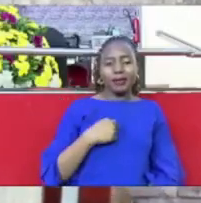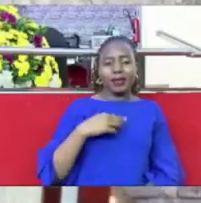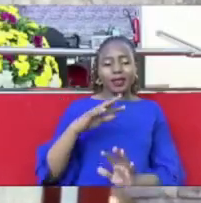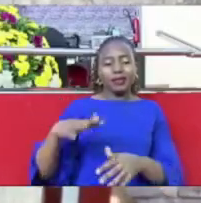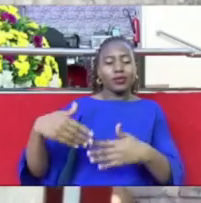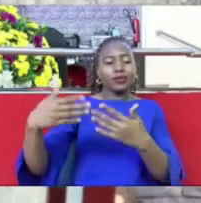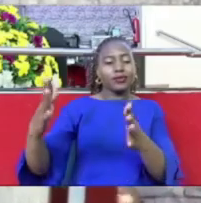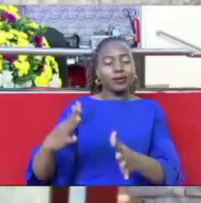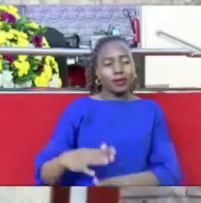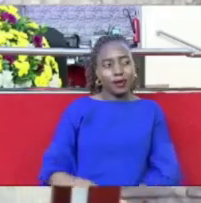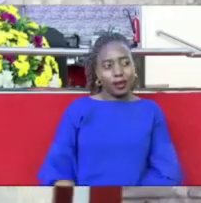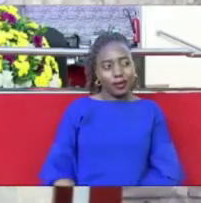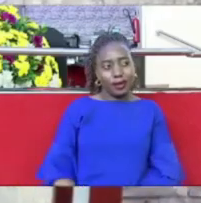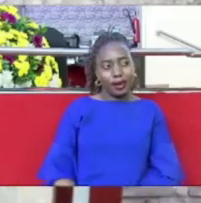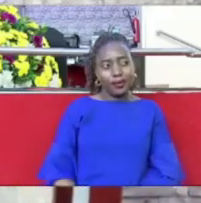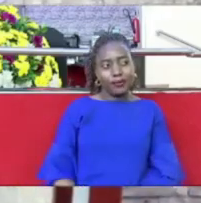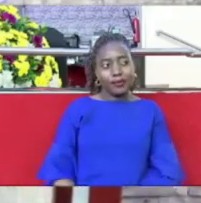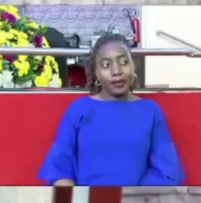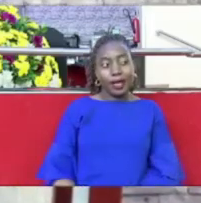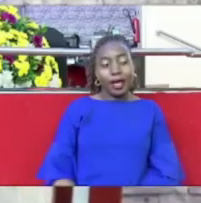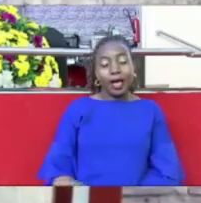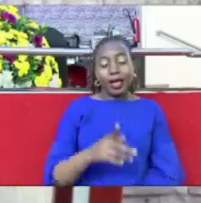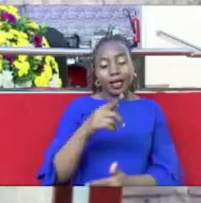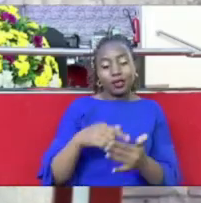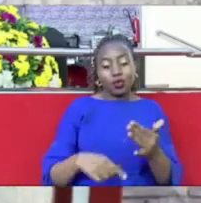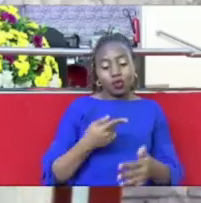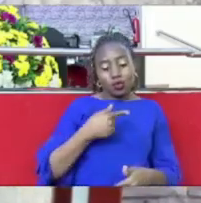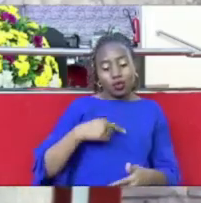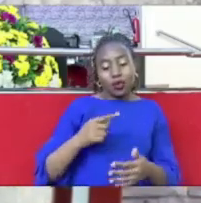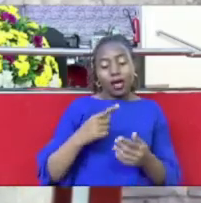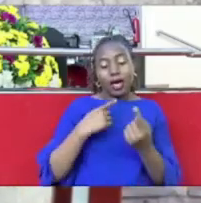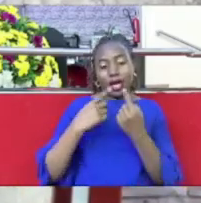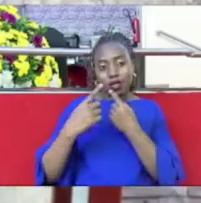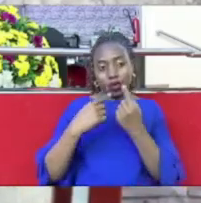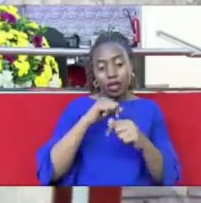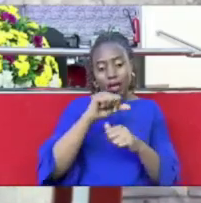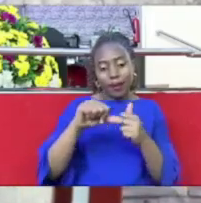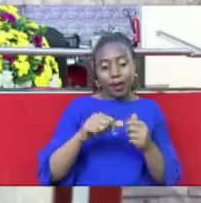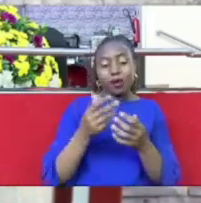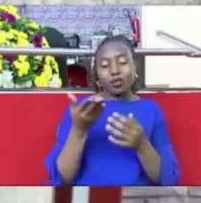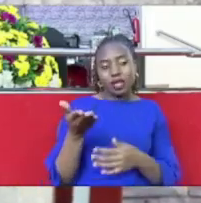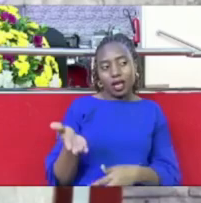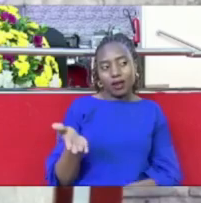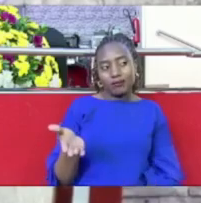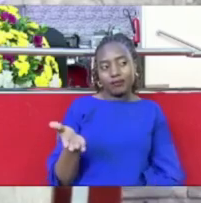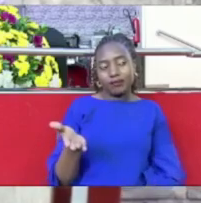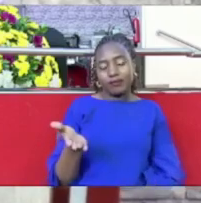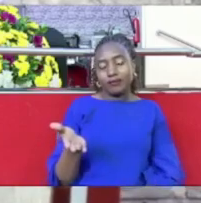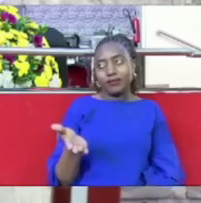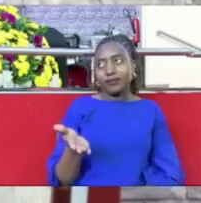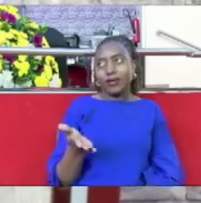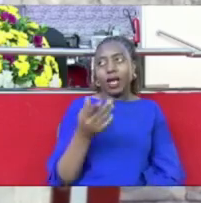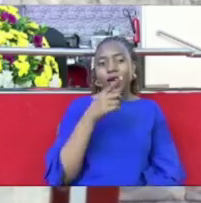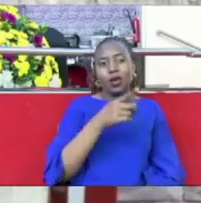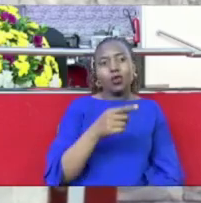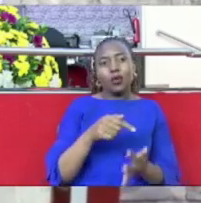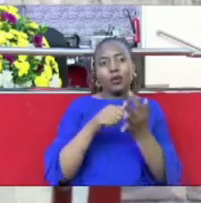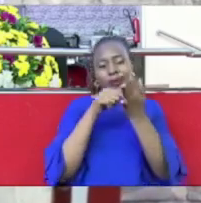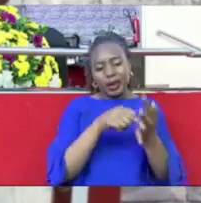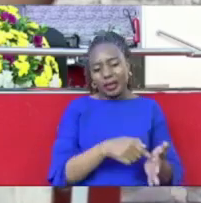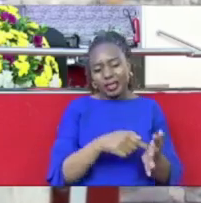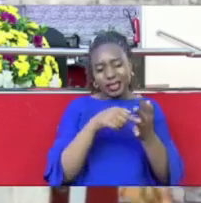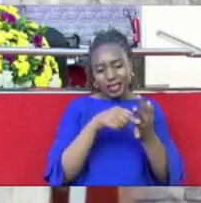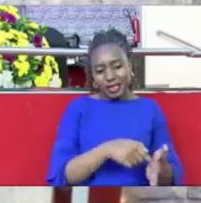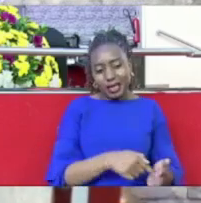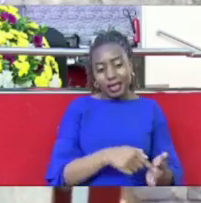chukua." Amen. And that's what we are talking about here. Na hilo ndilo tunalozungumzia hapa. You will be persistent until the enemy